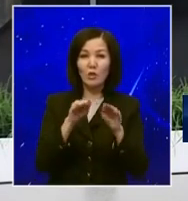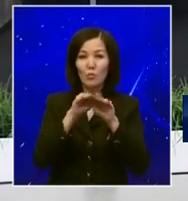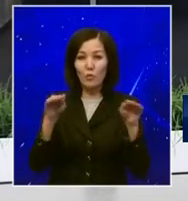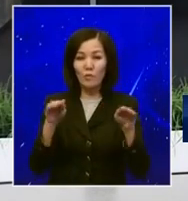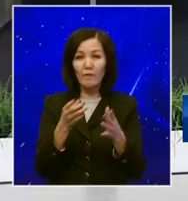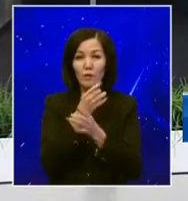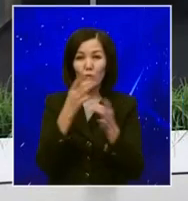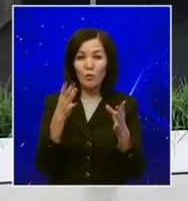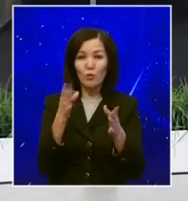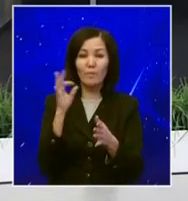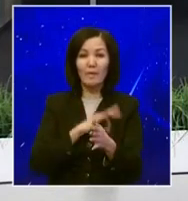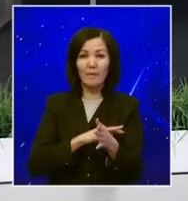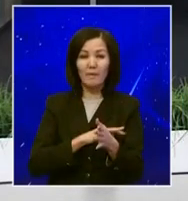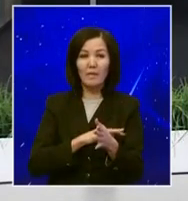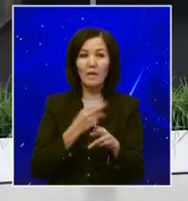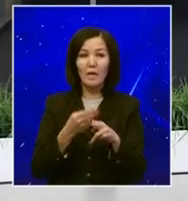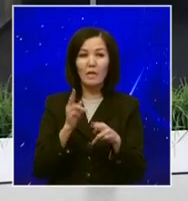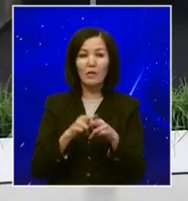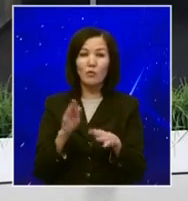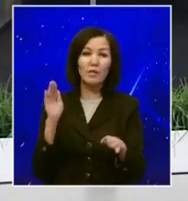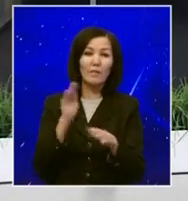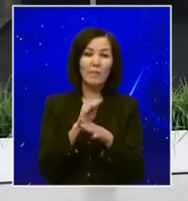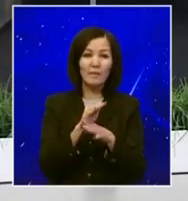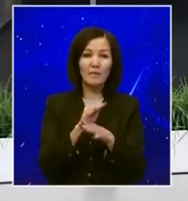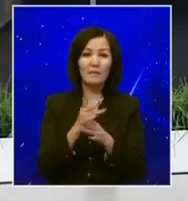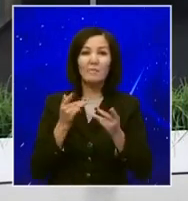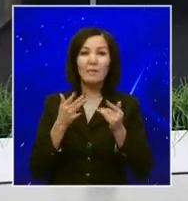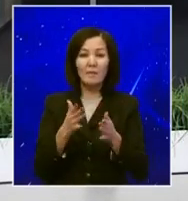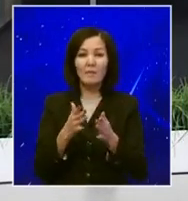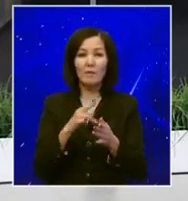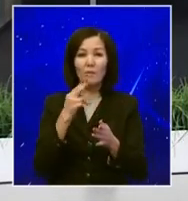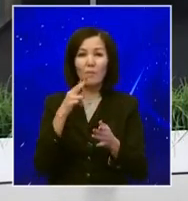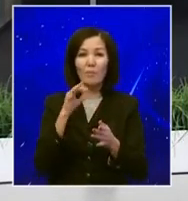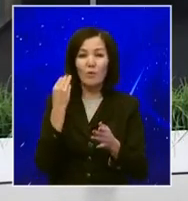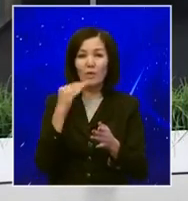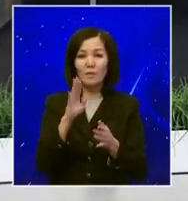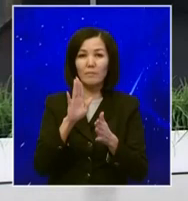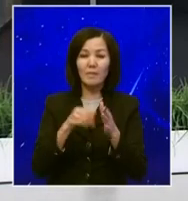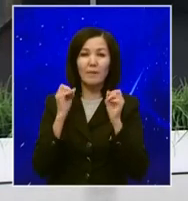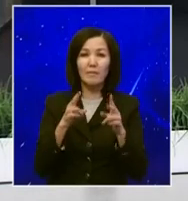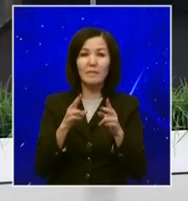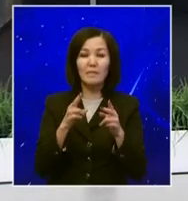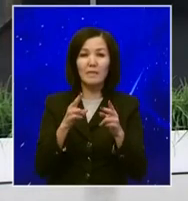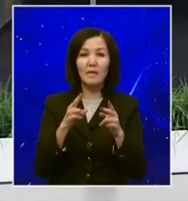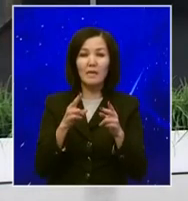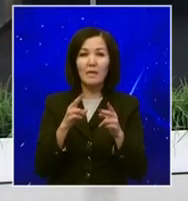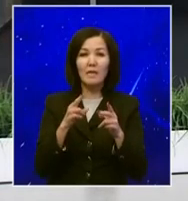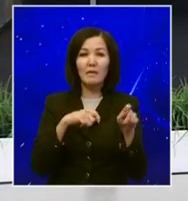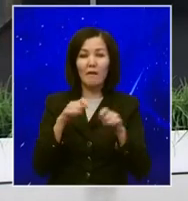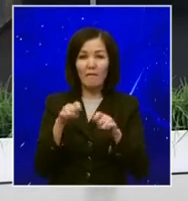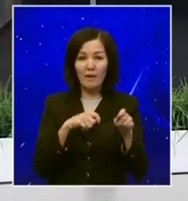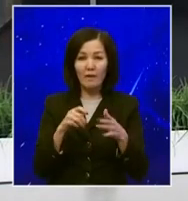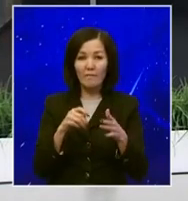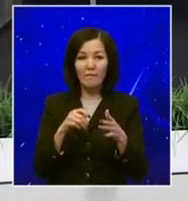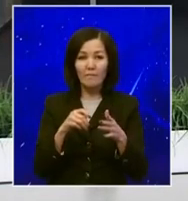такой уровень культуры потребления, который бы создавал дополнительные требования по качеству и безопасности продукции. Поэтому ряд